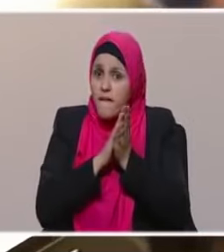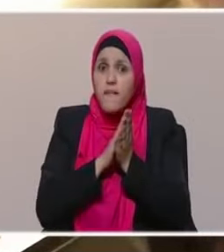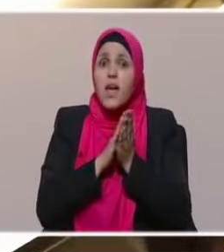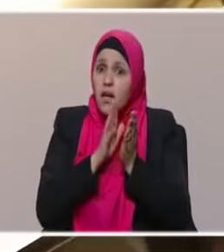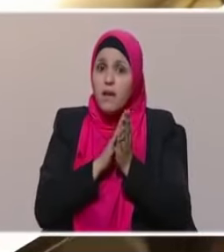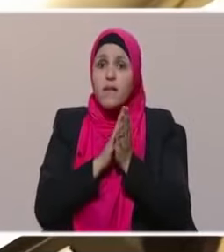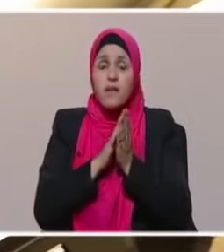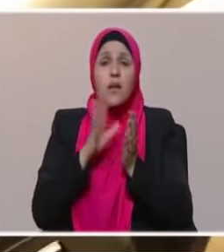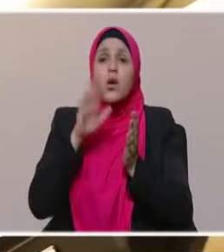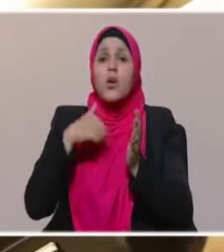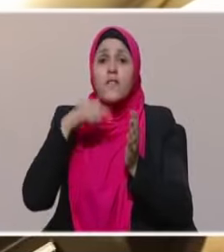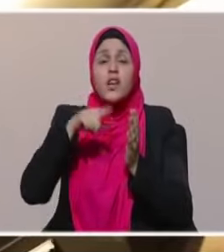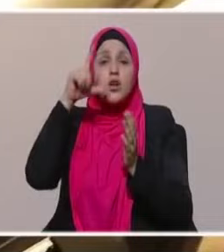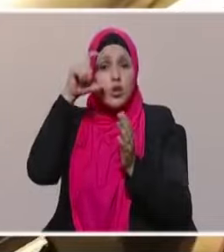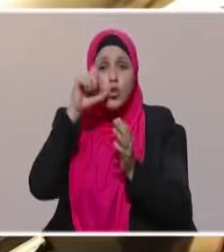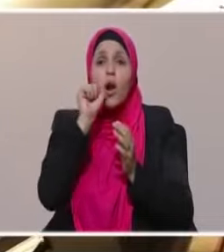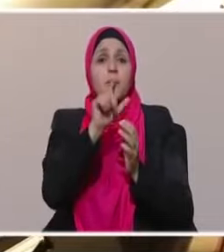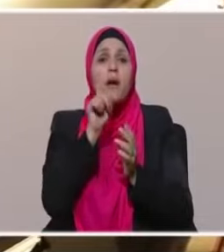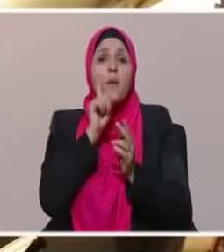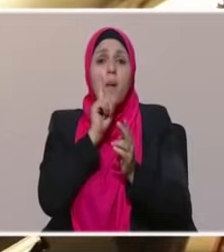صورها ومعايا صورة ليها